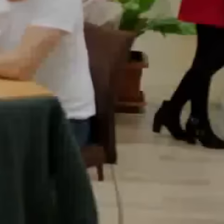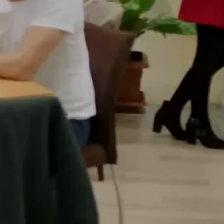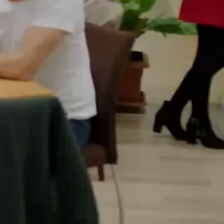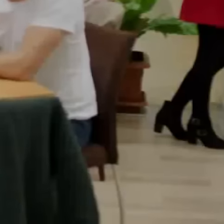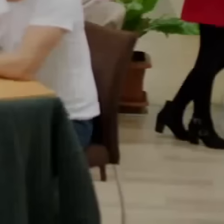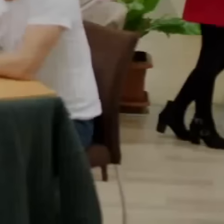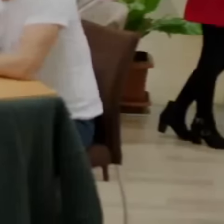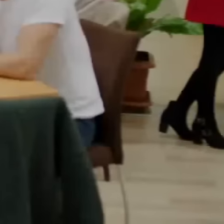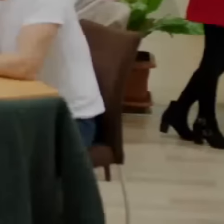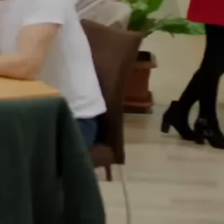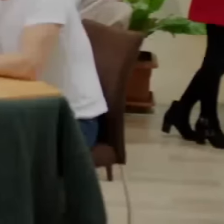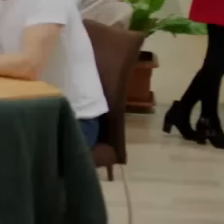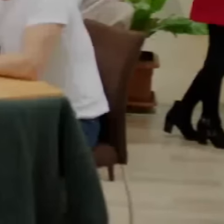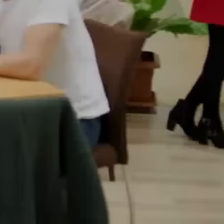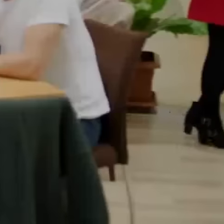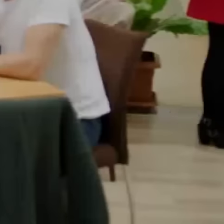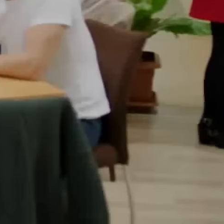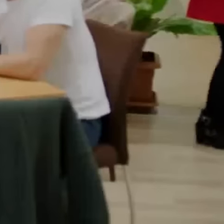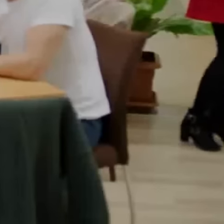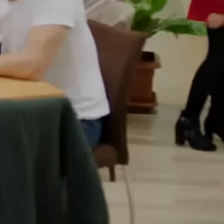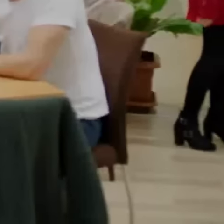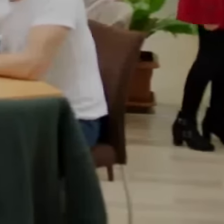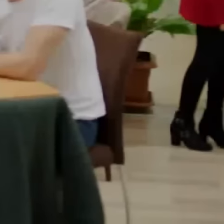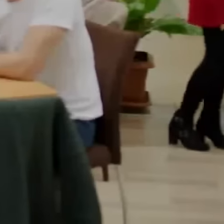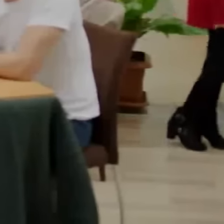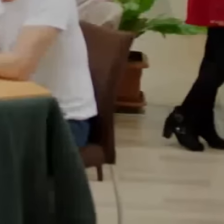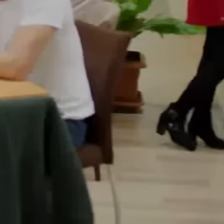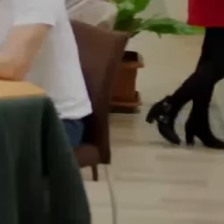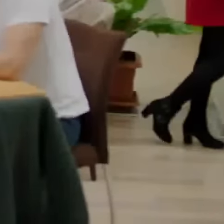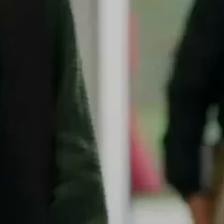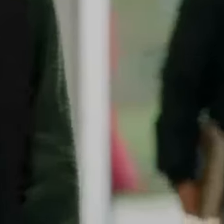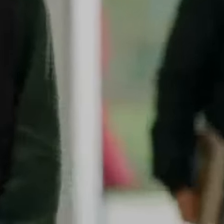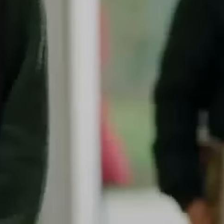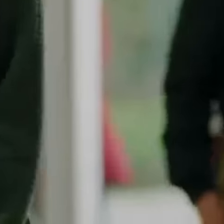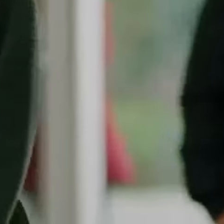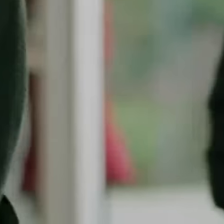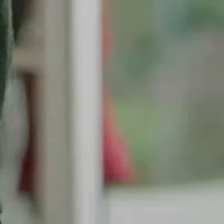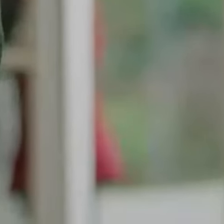Kantinin önünü arkasını aranır gibi bakıp kasaya göz atarak başını kaldırarak döndü.